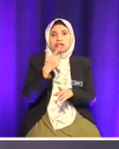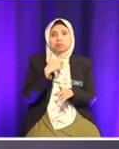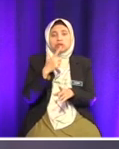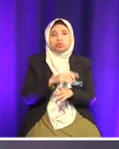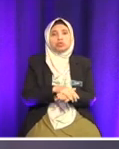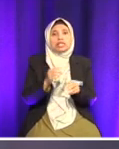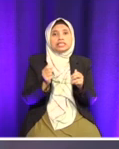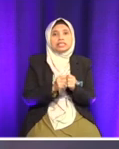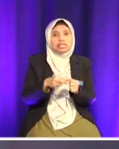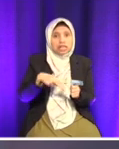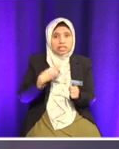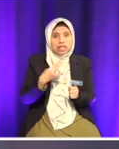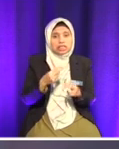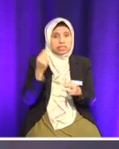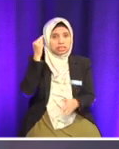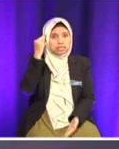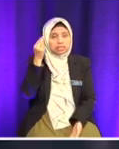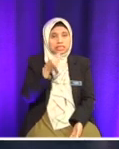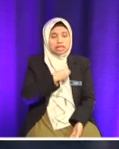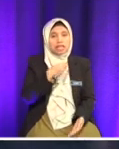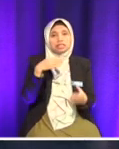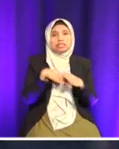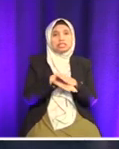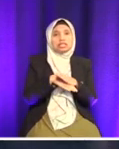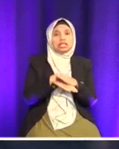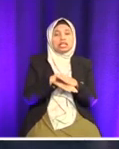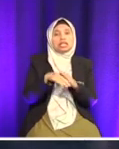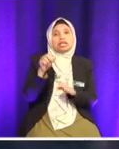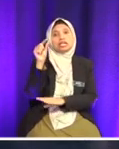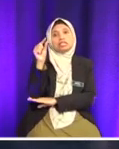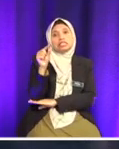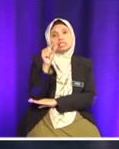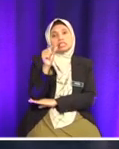dengan hanya dengannya dalam satu Hadis disebut